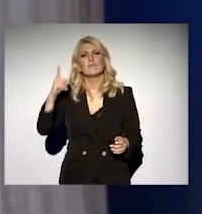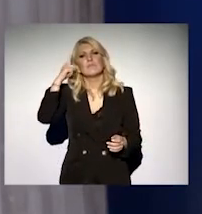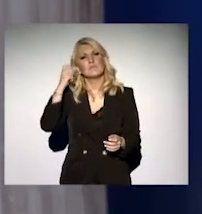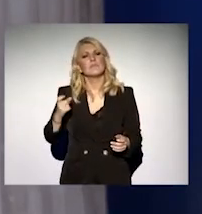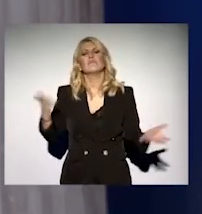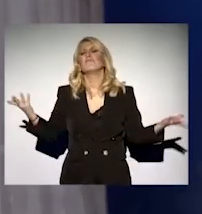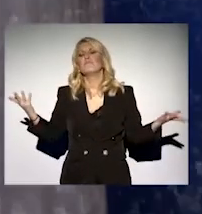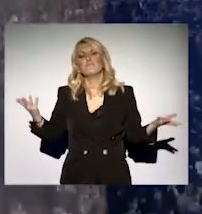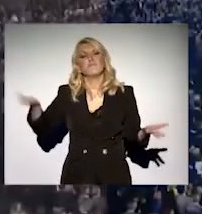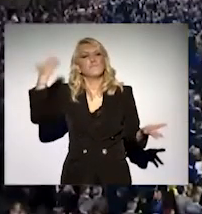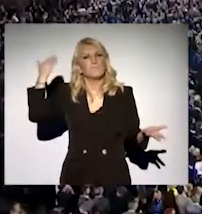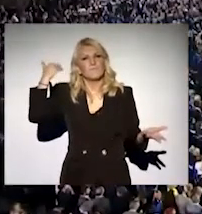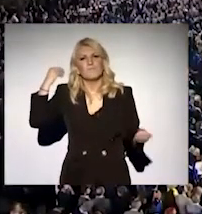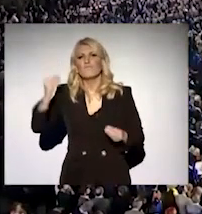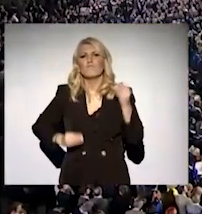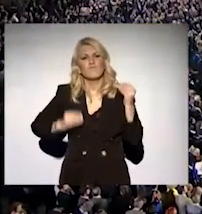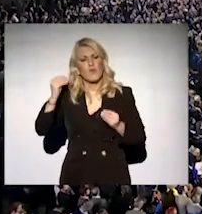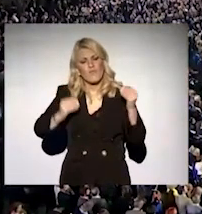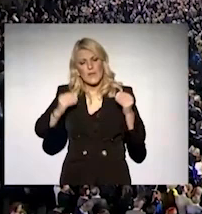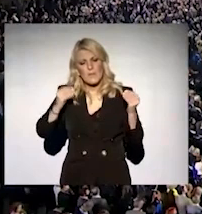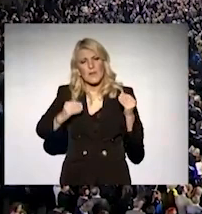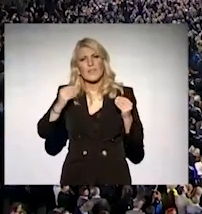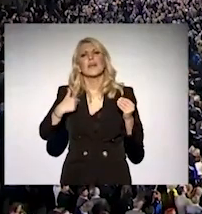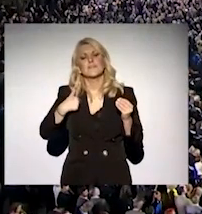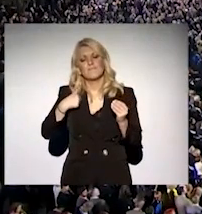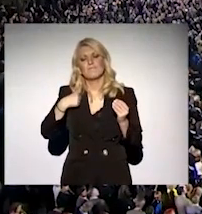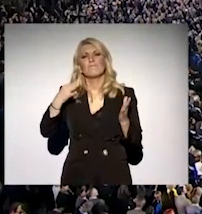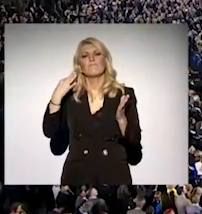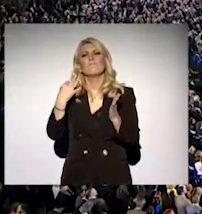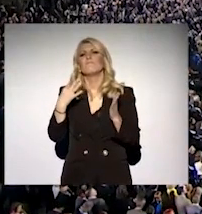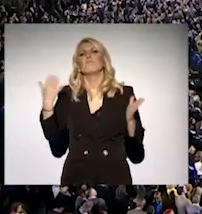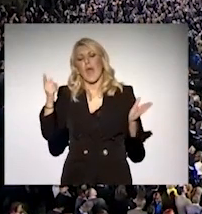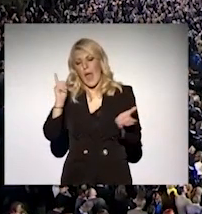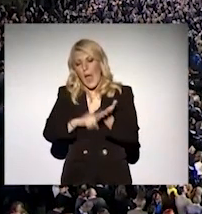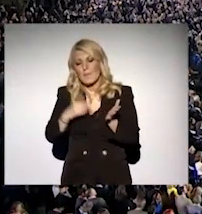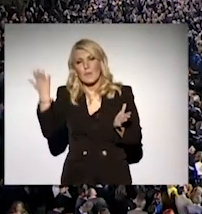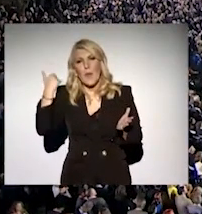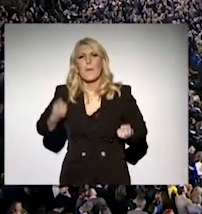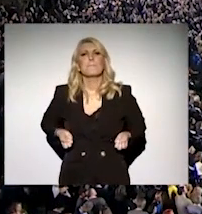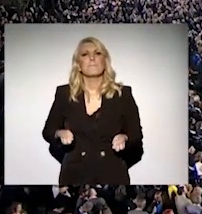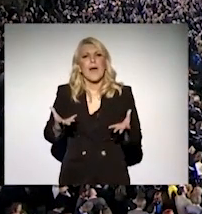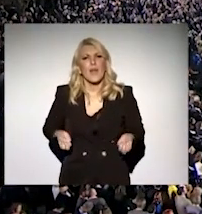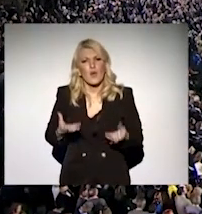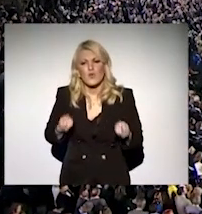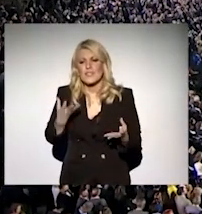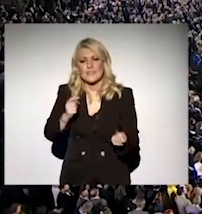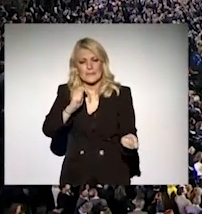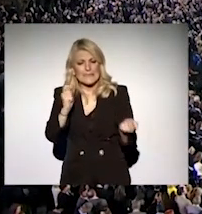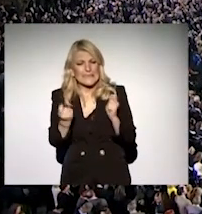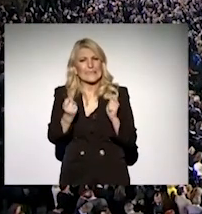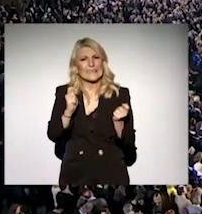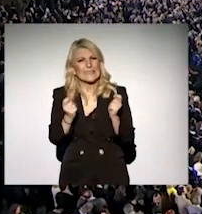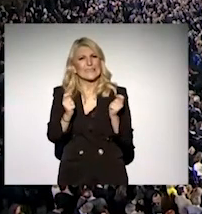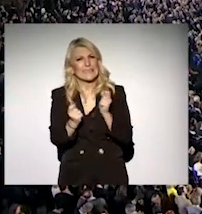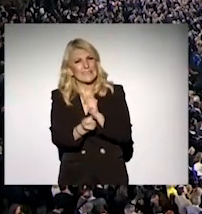να τοποθετηθούν όλοι οι εκπρόσωποι και οι βουλευτές, οι εκπρόσωποι των κομμάτων και οι βουλευτές επί τη βάση αυτής της συγκεκριμένης